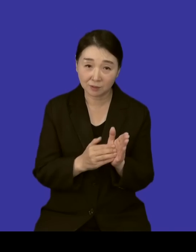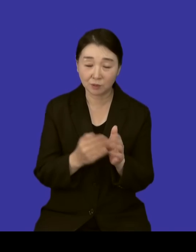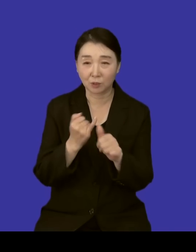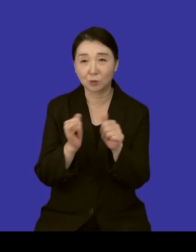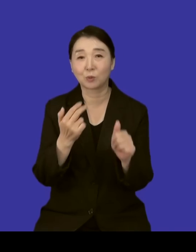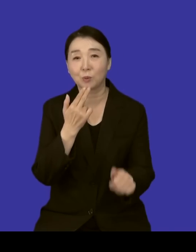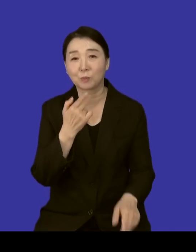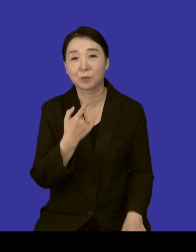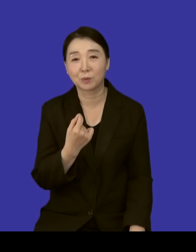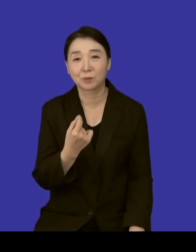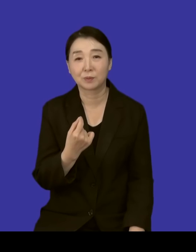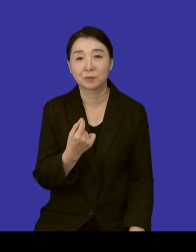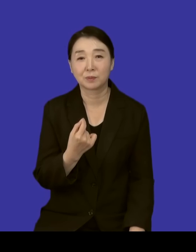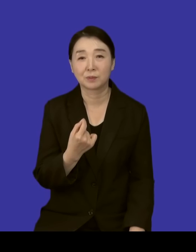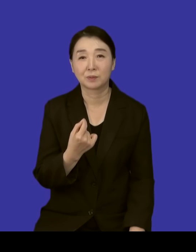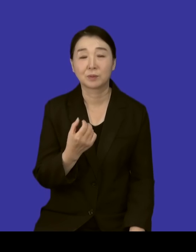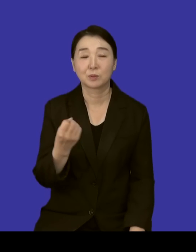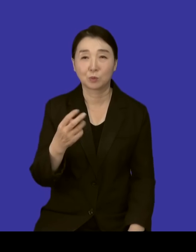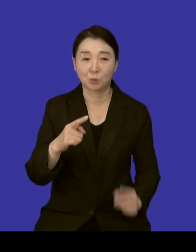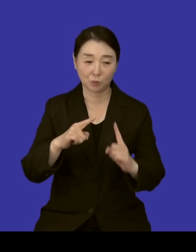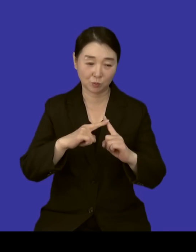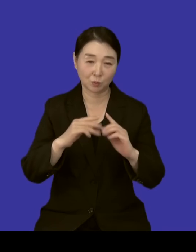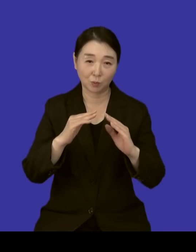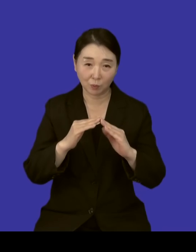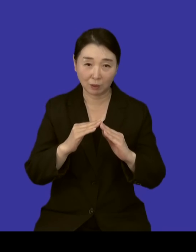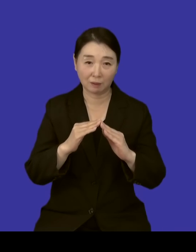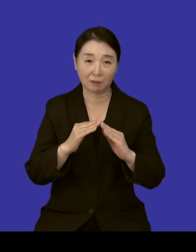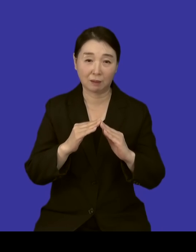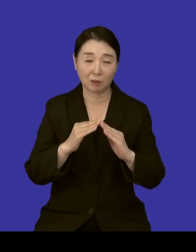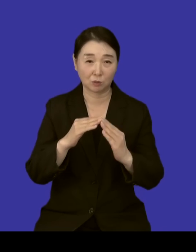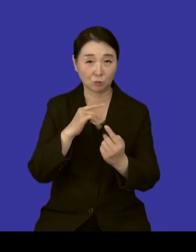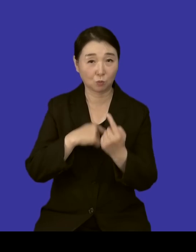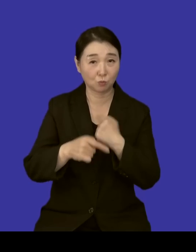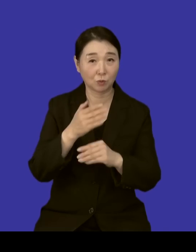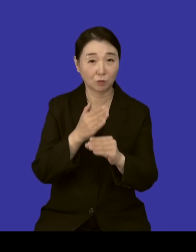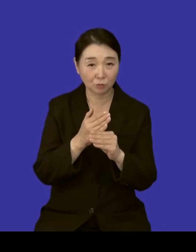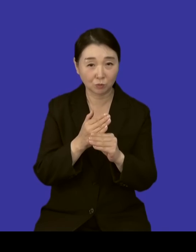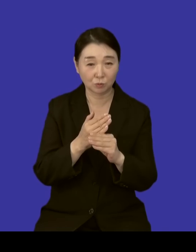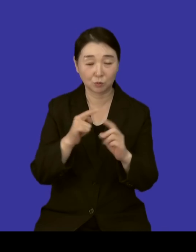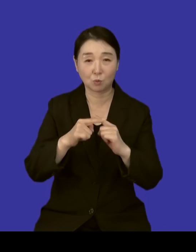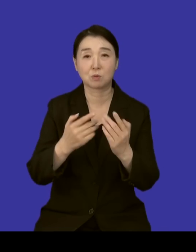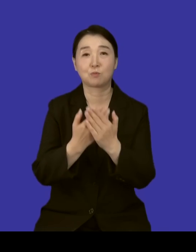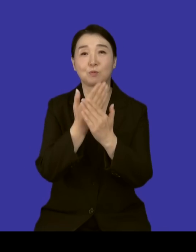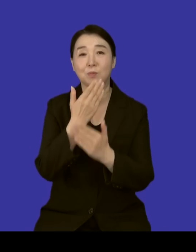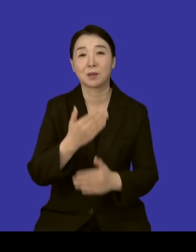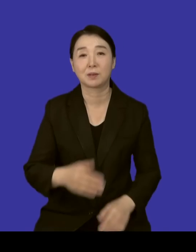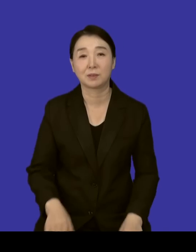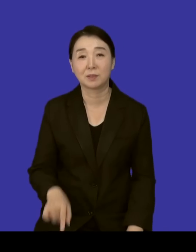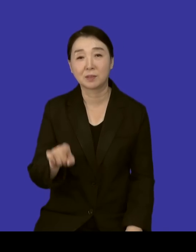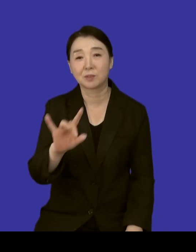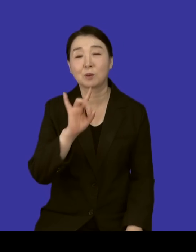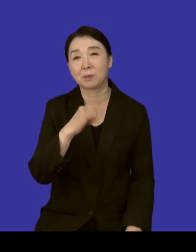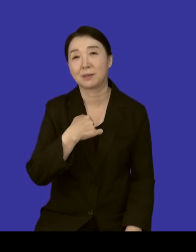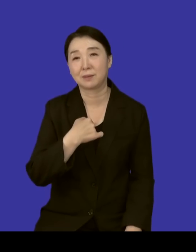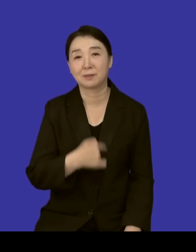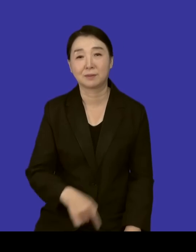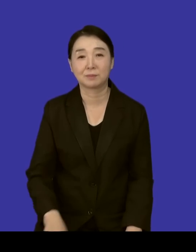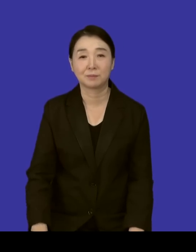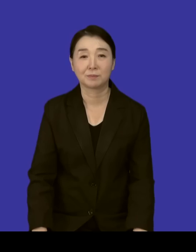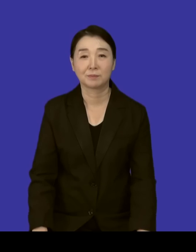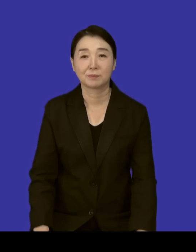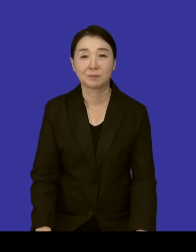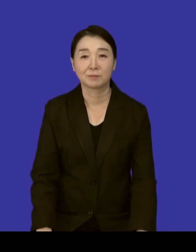예, 또 그러네요. 이혼도 안 했고 중요하네요. 또 지금 교회도 예. 하게 됐고 교회도 부흥이 됐고 예. 이거밖에 없어요. 예,